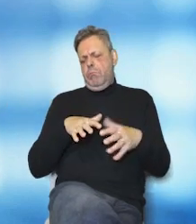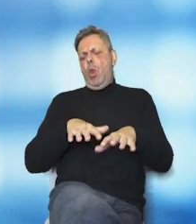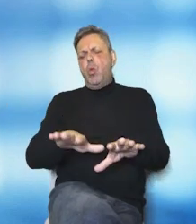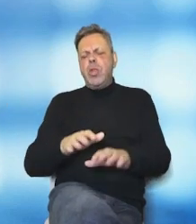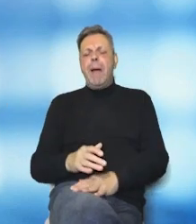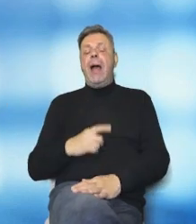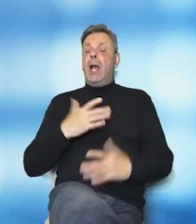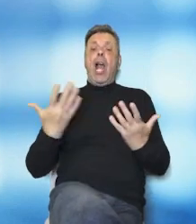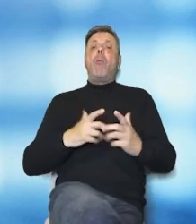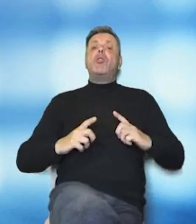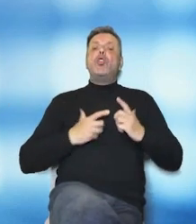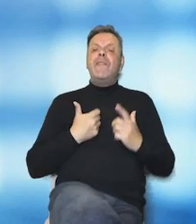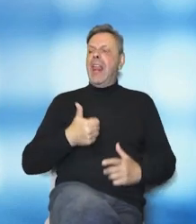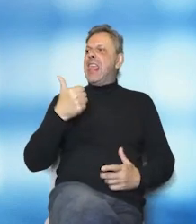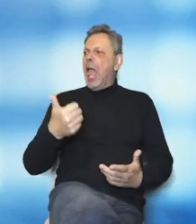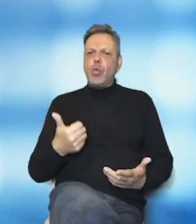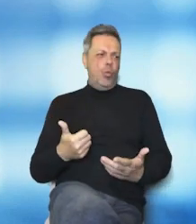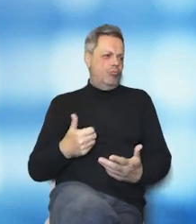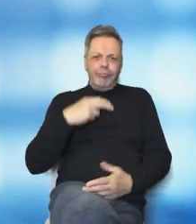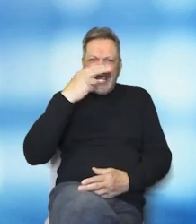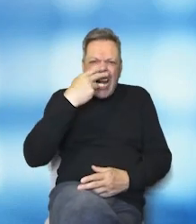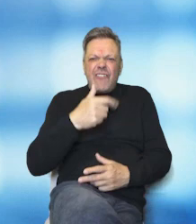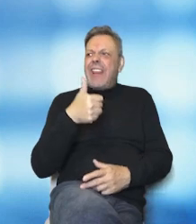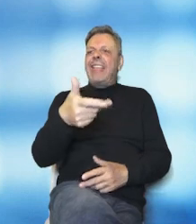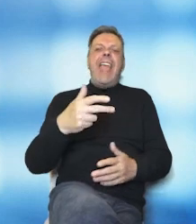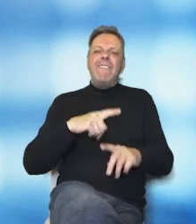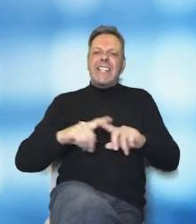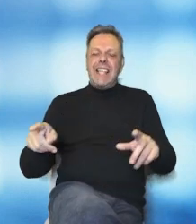jednu ekspediciju te vrste, da ne moraju biti